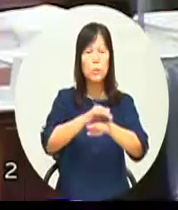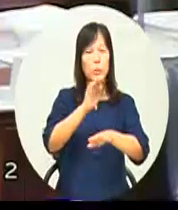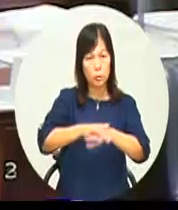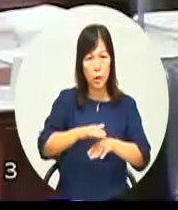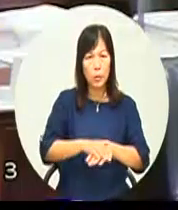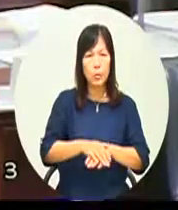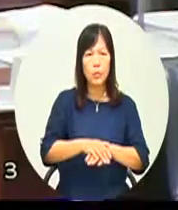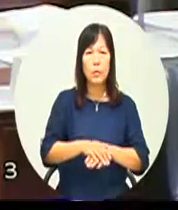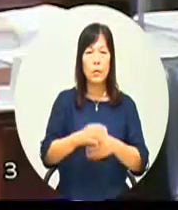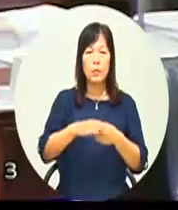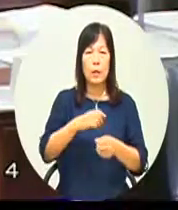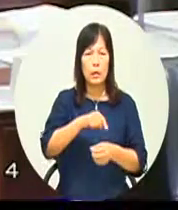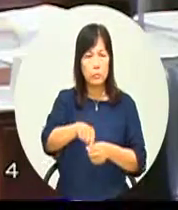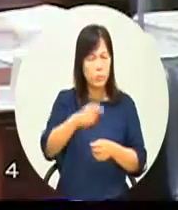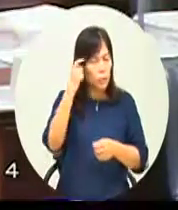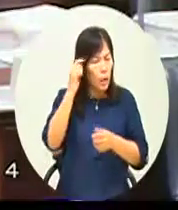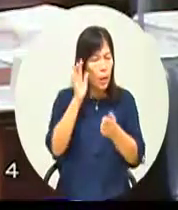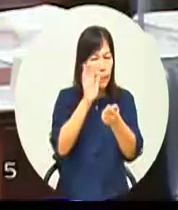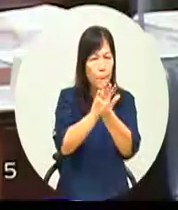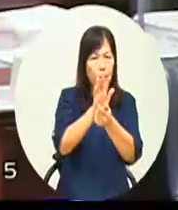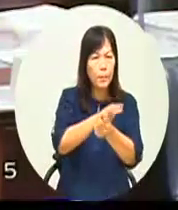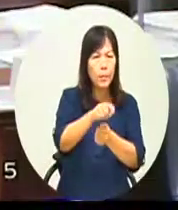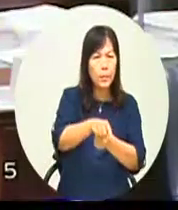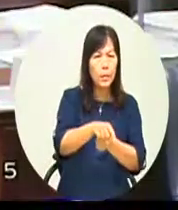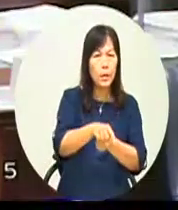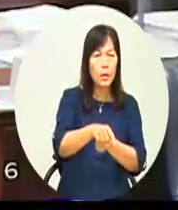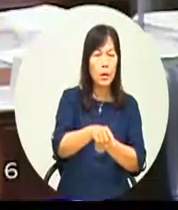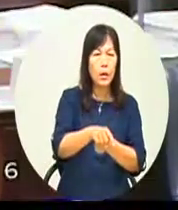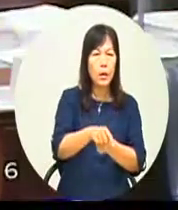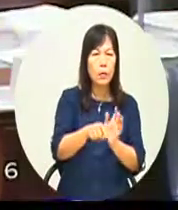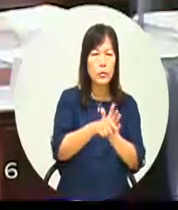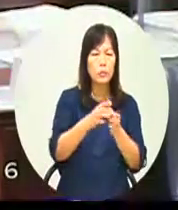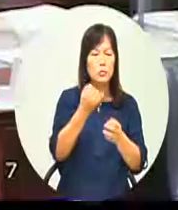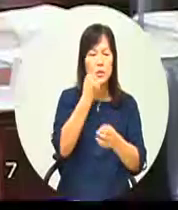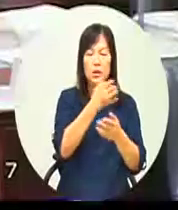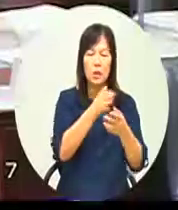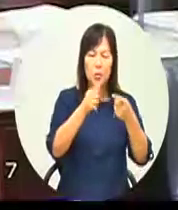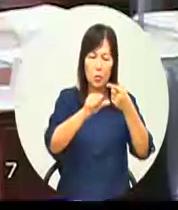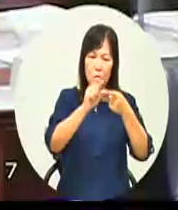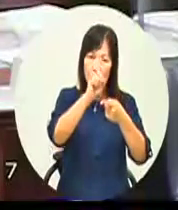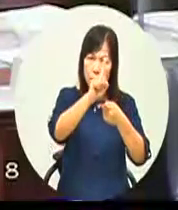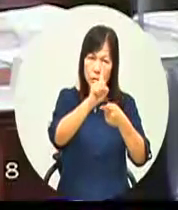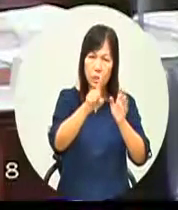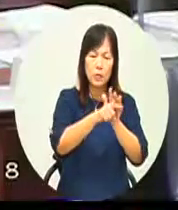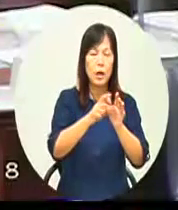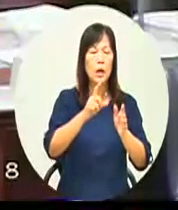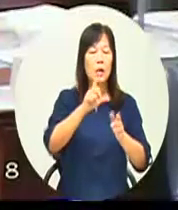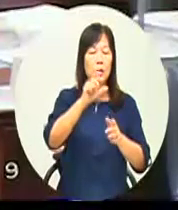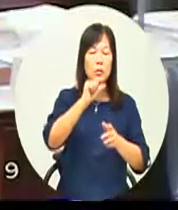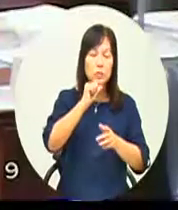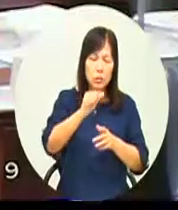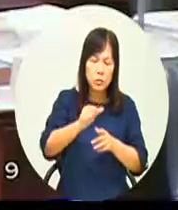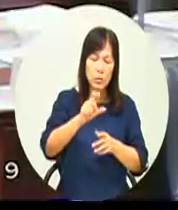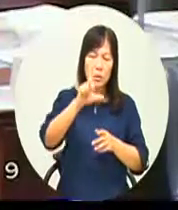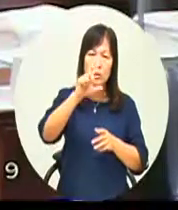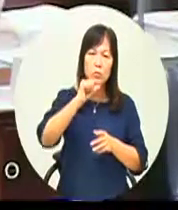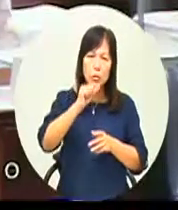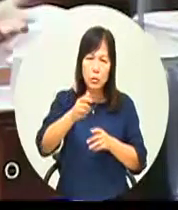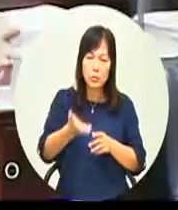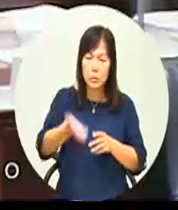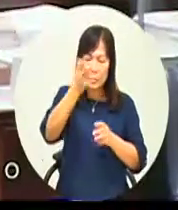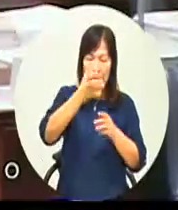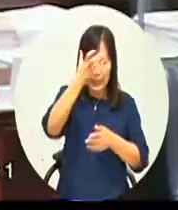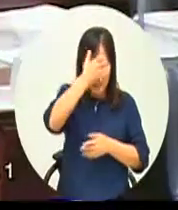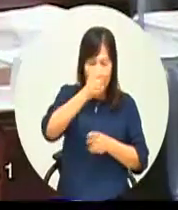怎么样去替这一些其实会变成未来五分之一里面是65岁以上的老人家，包